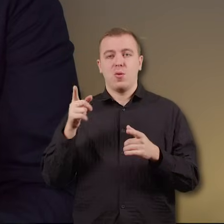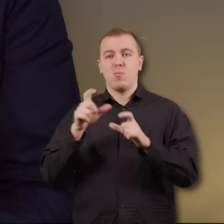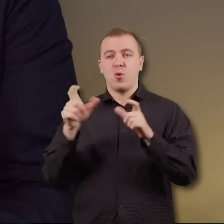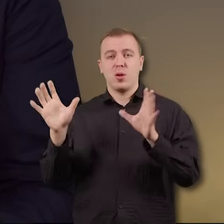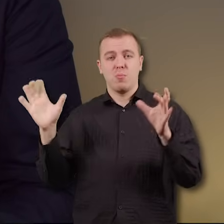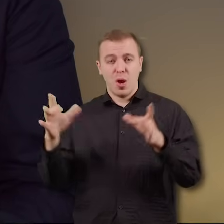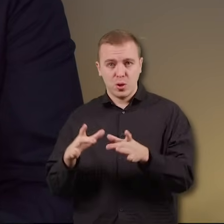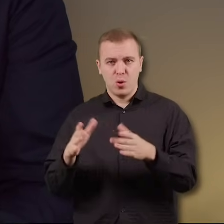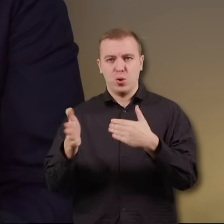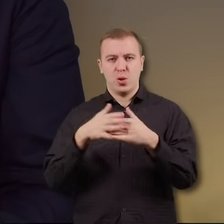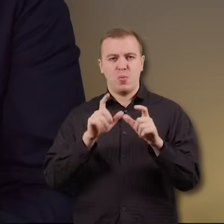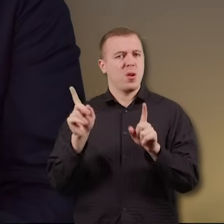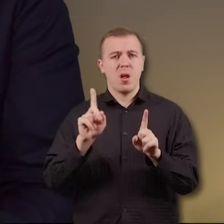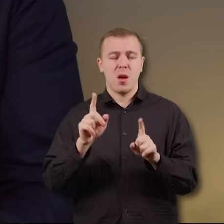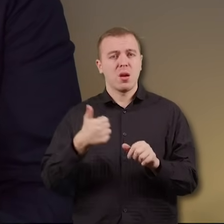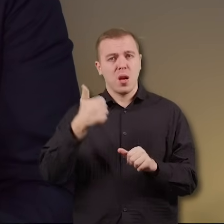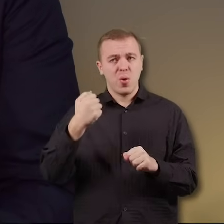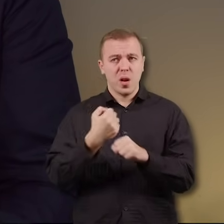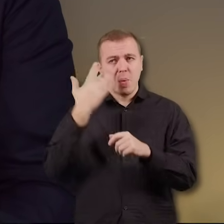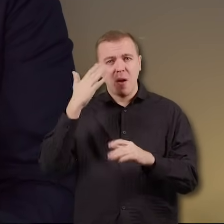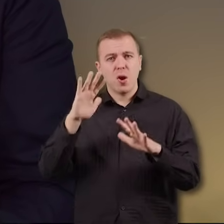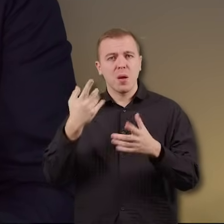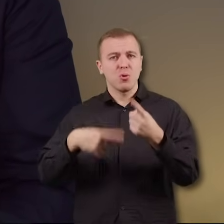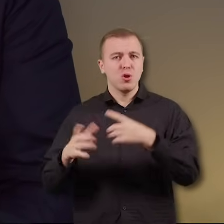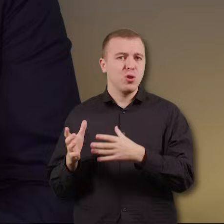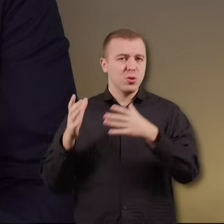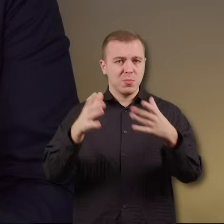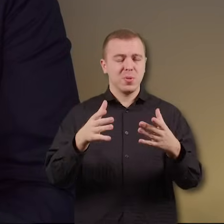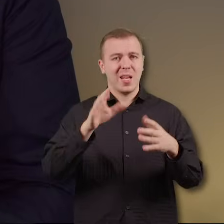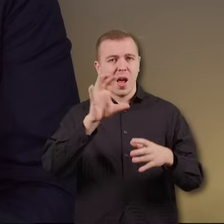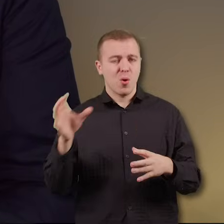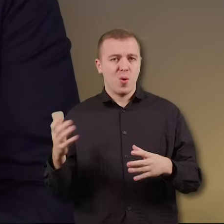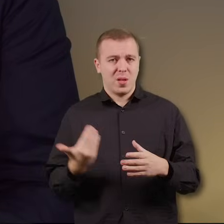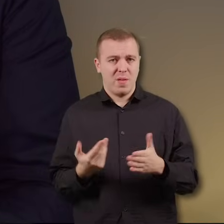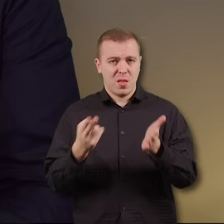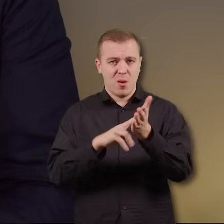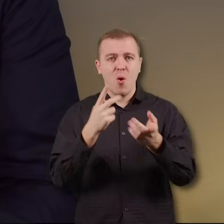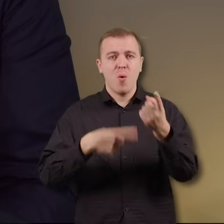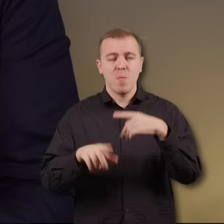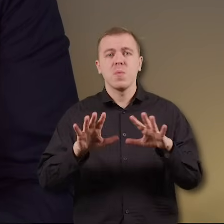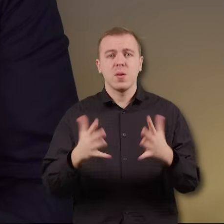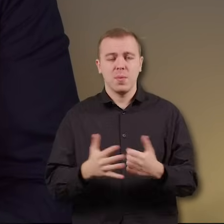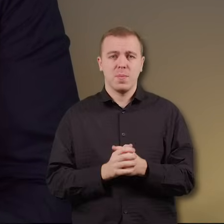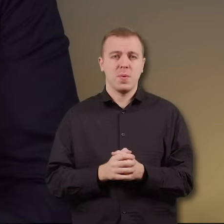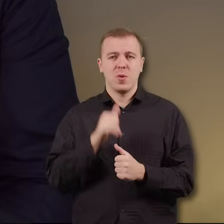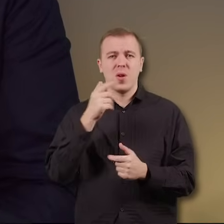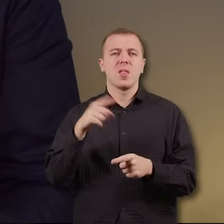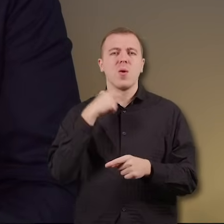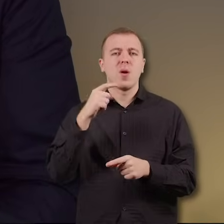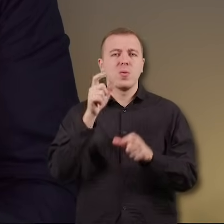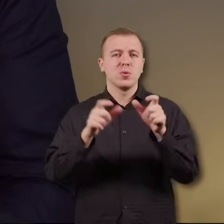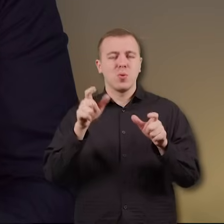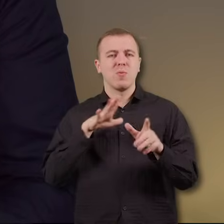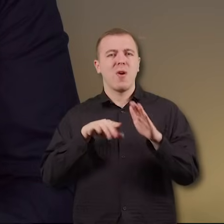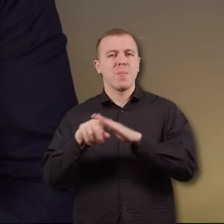O gal pagalvokim taip, kad sugrįžtų žmonės gyventi regionus. Lygiai taip pat, kaip pavyzdžiui, daugiausia žmonių emigravo